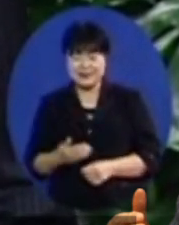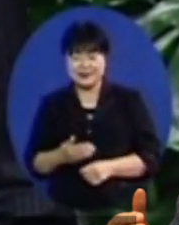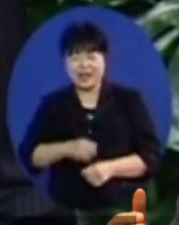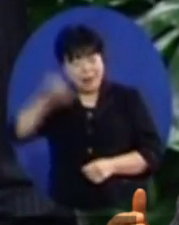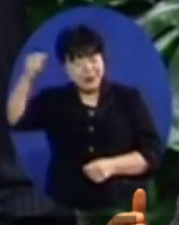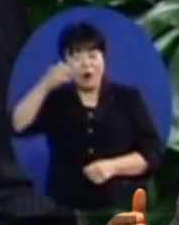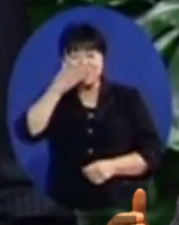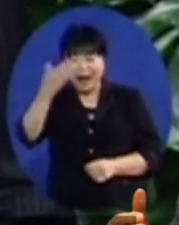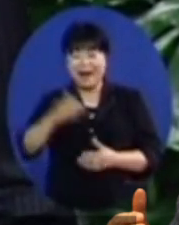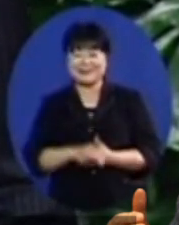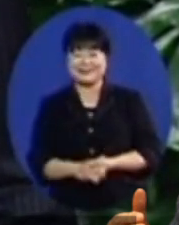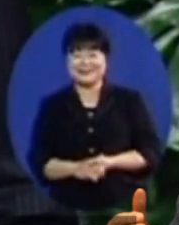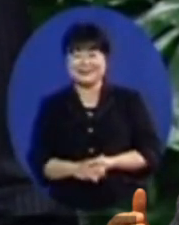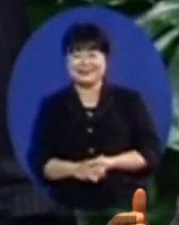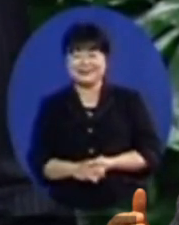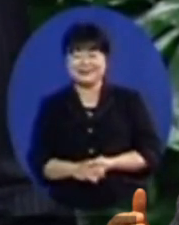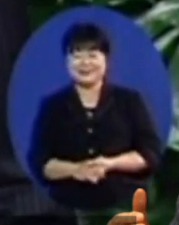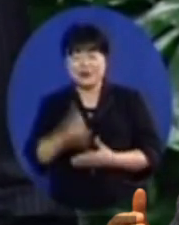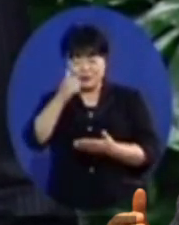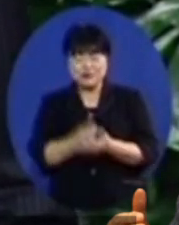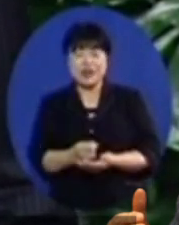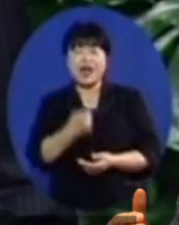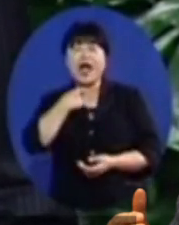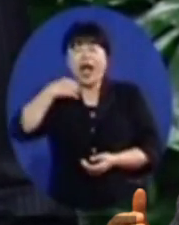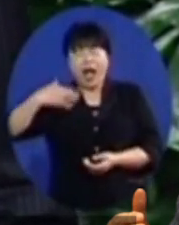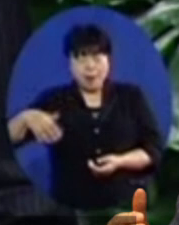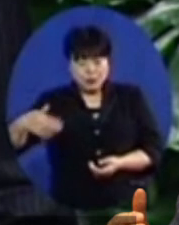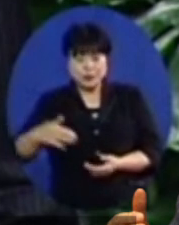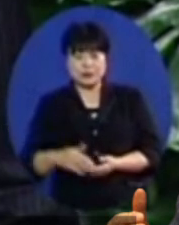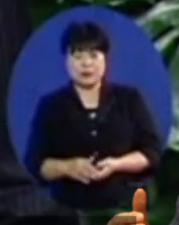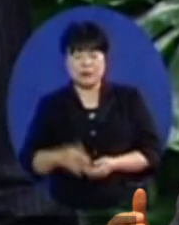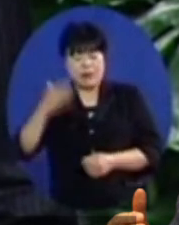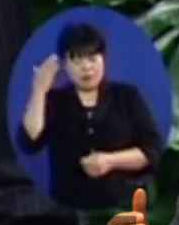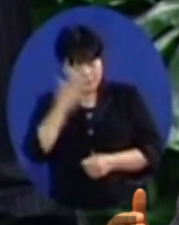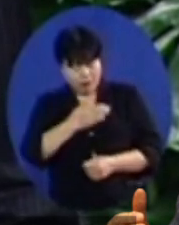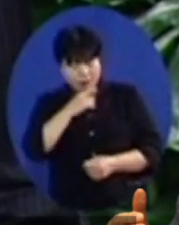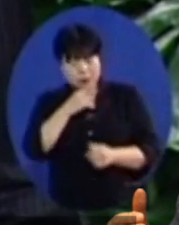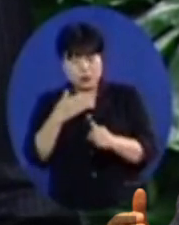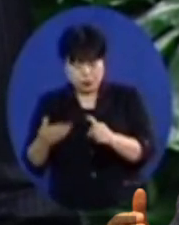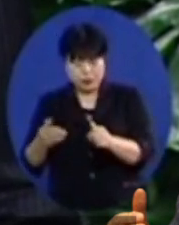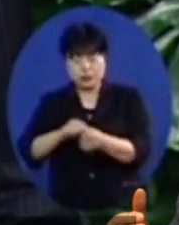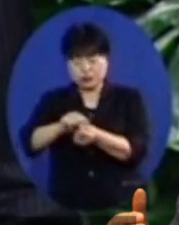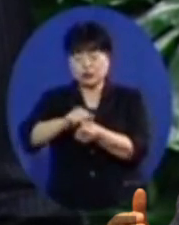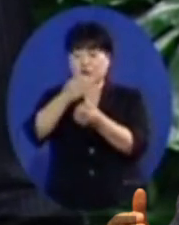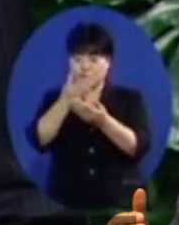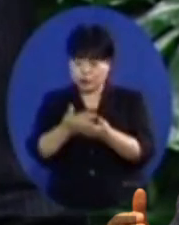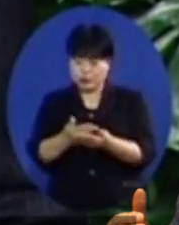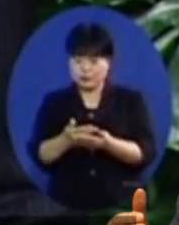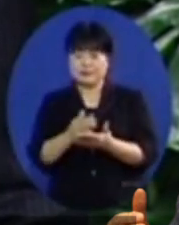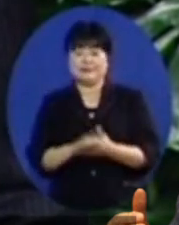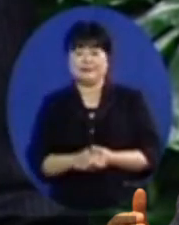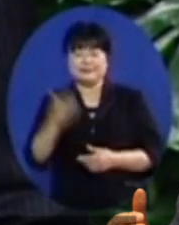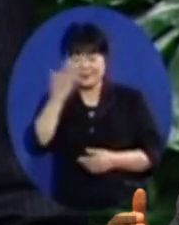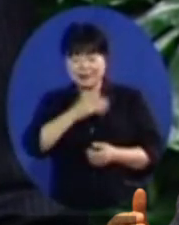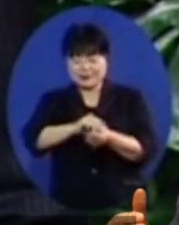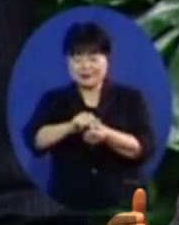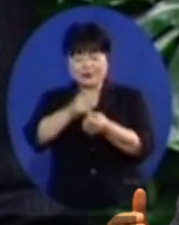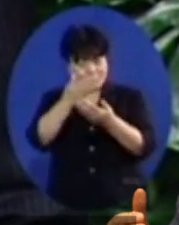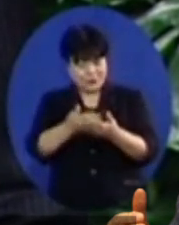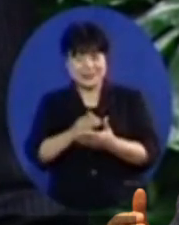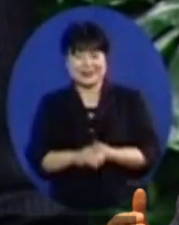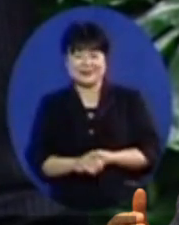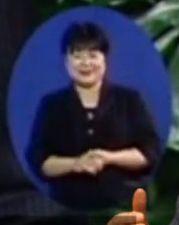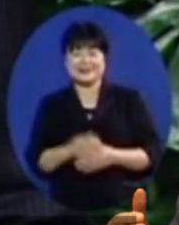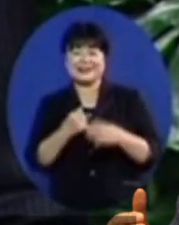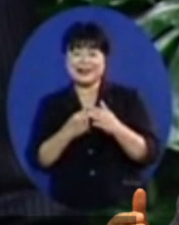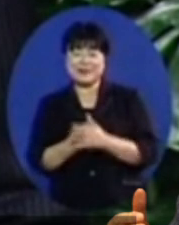것입니다. 죄를 한 번도 안 지은 상태로 주님 보혈이 우리를 씻어주십니다. 청산해 버린다.